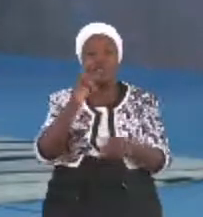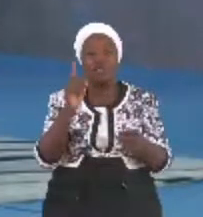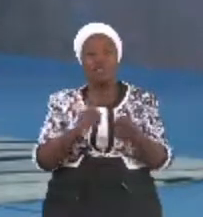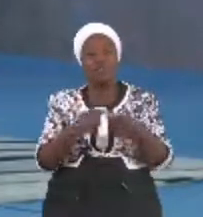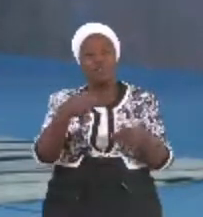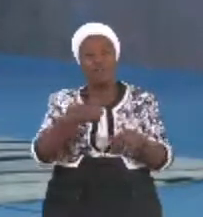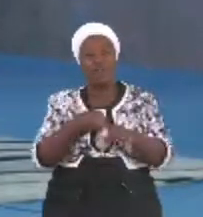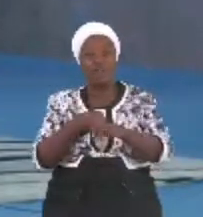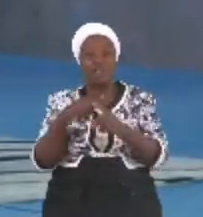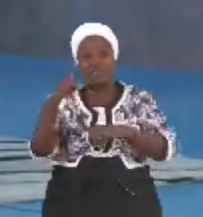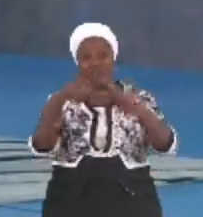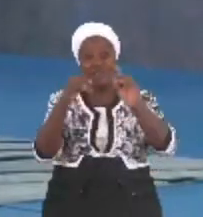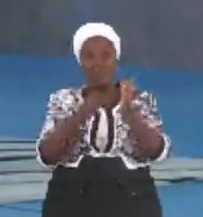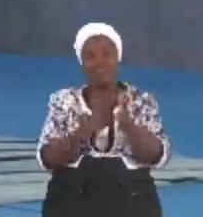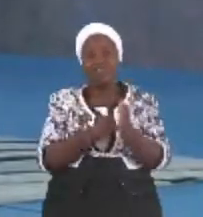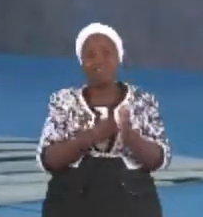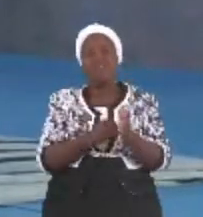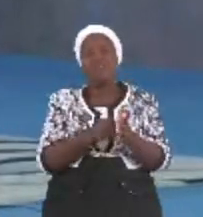moi.